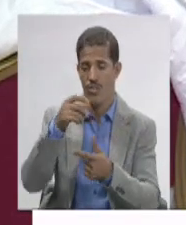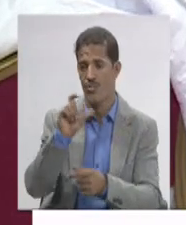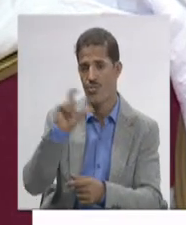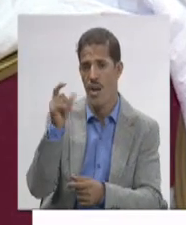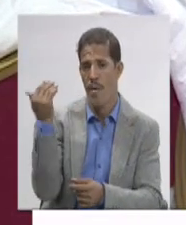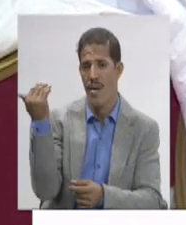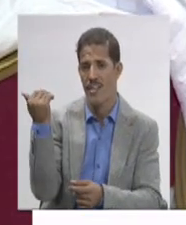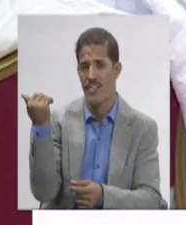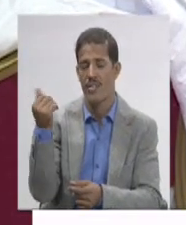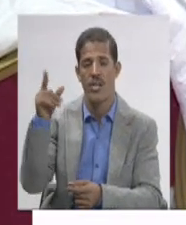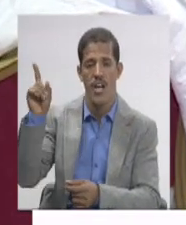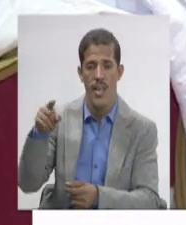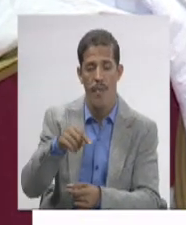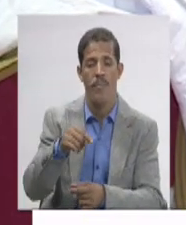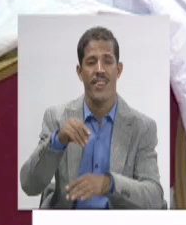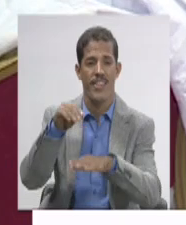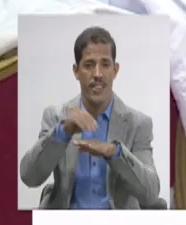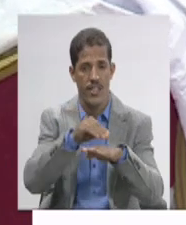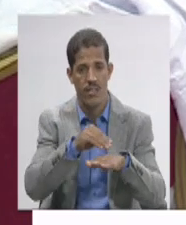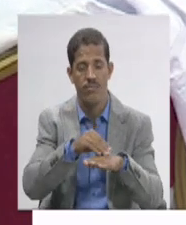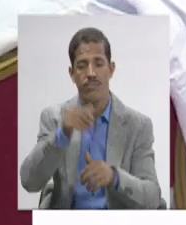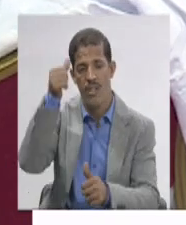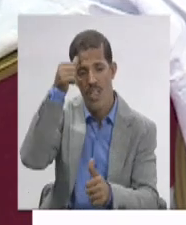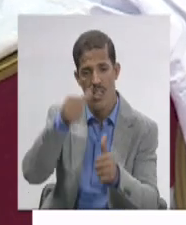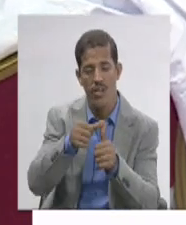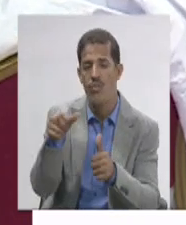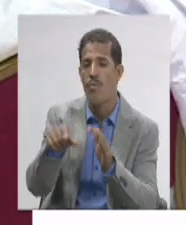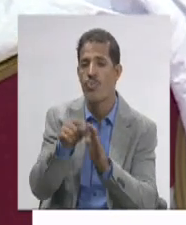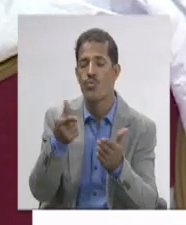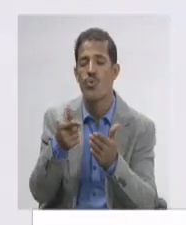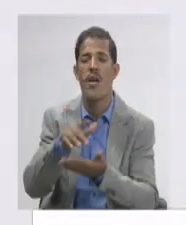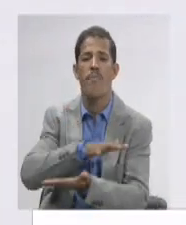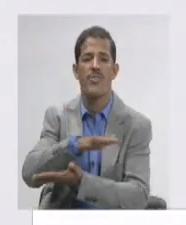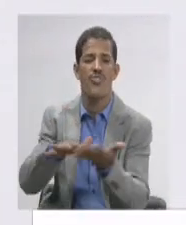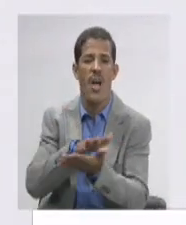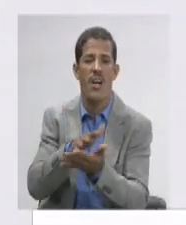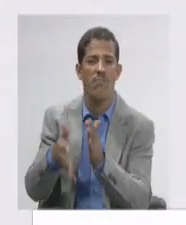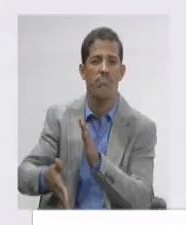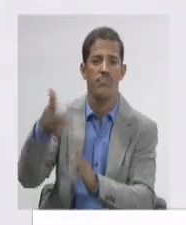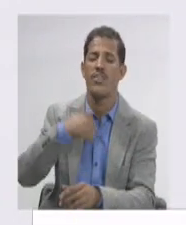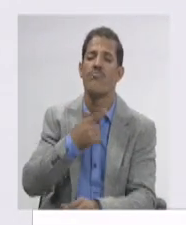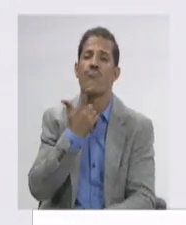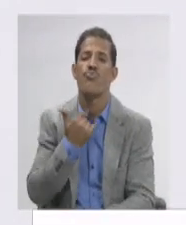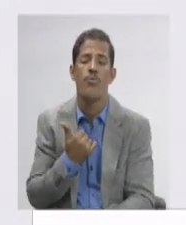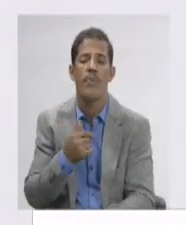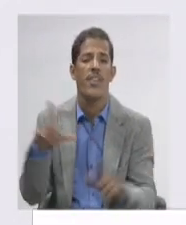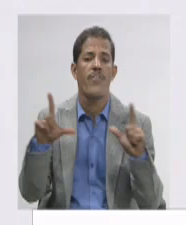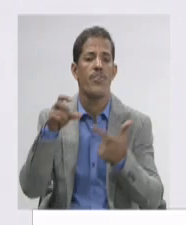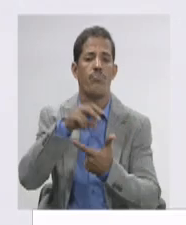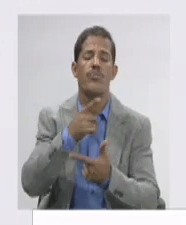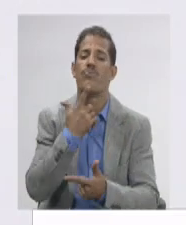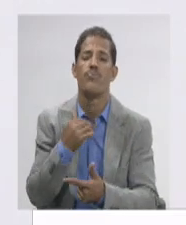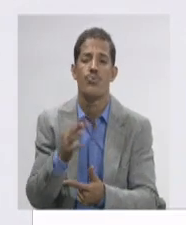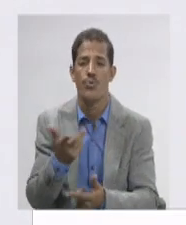اياما تفكيريه بعنوان التحديات التنمويه والسياسيه ماذا نريد من التلفزه الموريتانيه طبعا